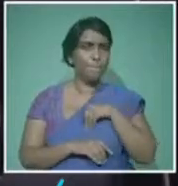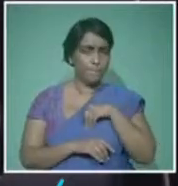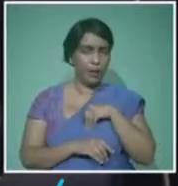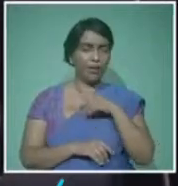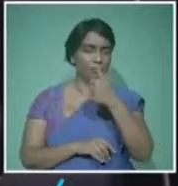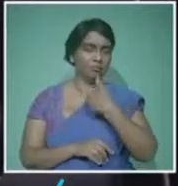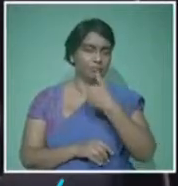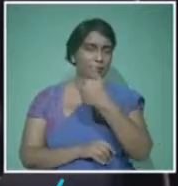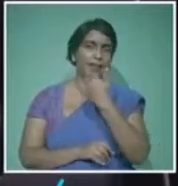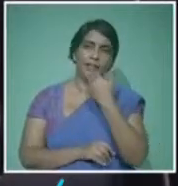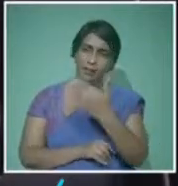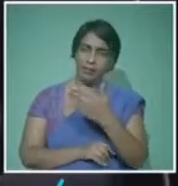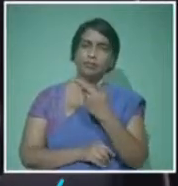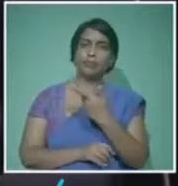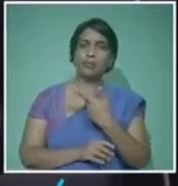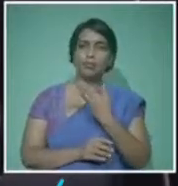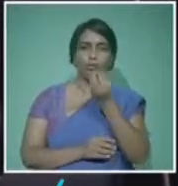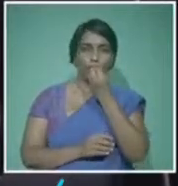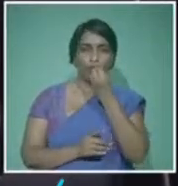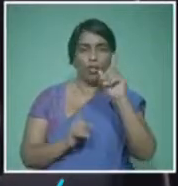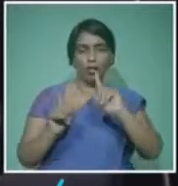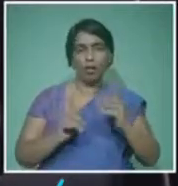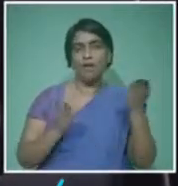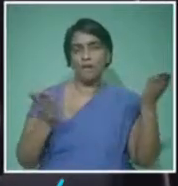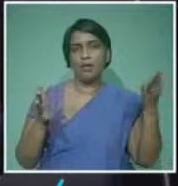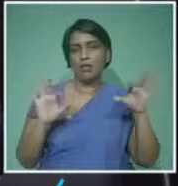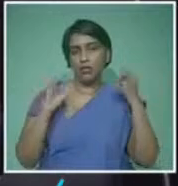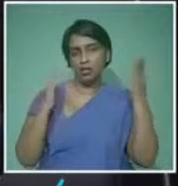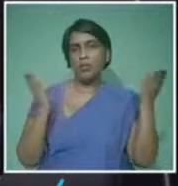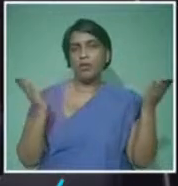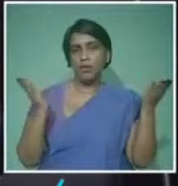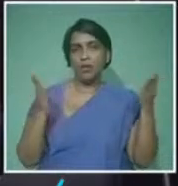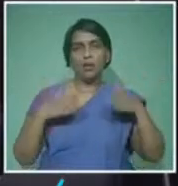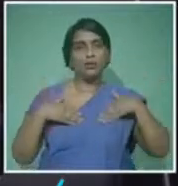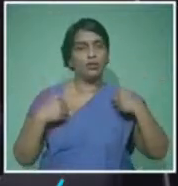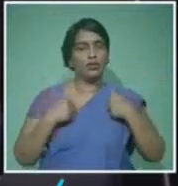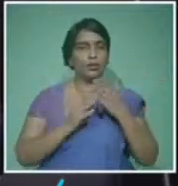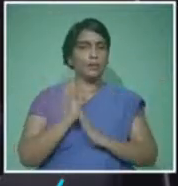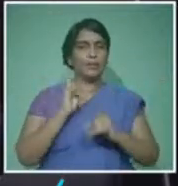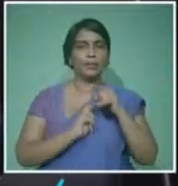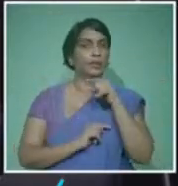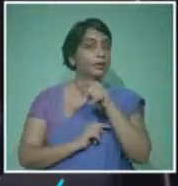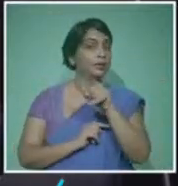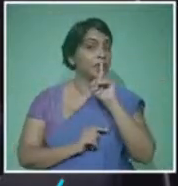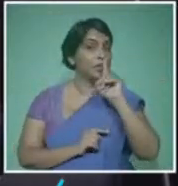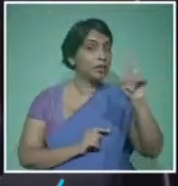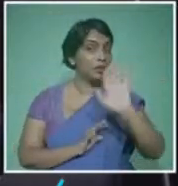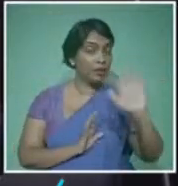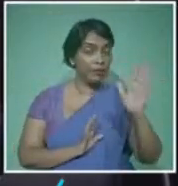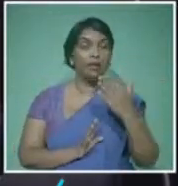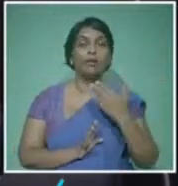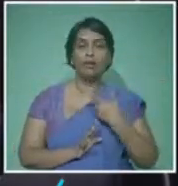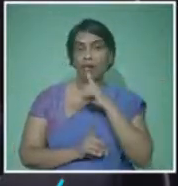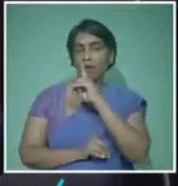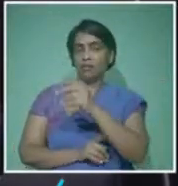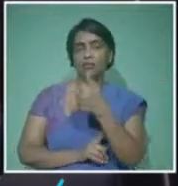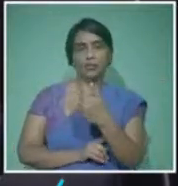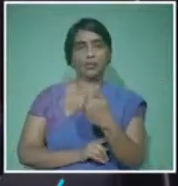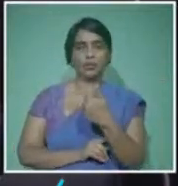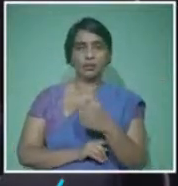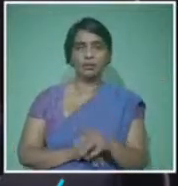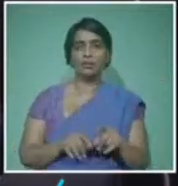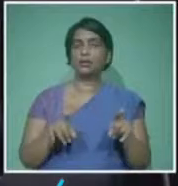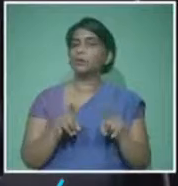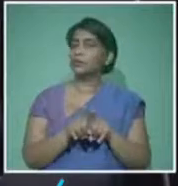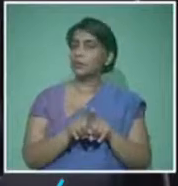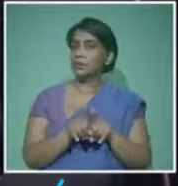අගය කරනවා අත්ත වශයෙන්ම මන්ද පෝෂණයක් තියෙනවා කියන එක. සෞඛ්‍ය අමාත්‍යතුමාගෙන් නෙමෙයි මේක අහපු නිසාත් මම ඒක මෙව වෙනවා. එතකොට